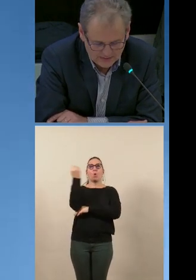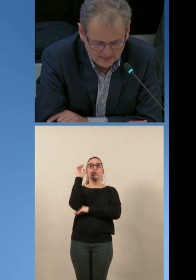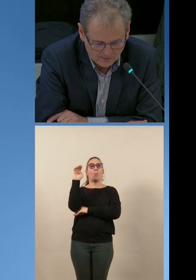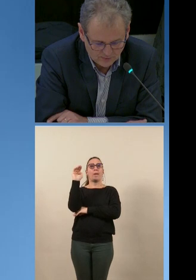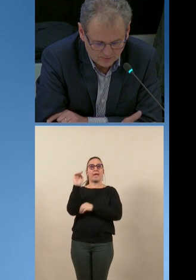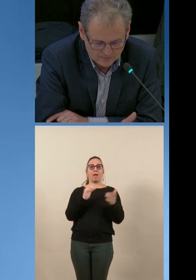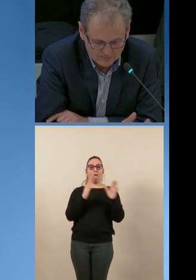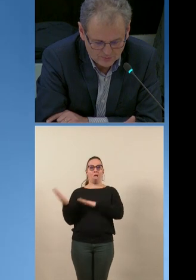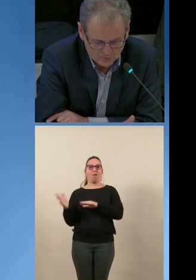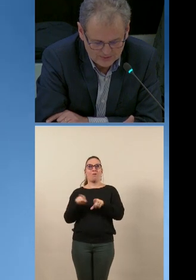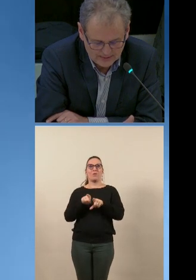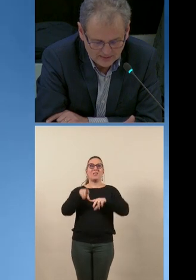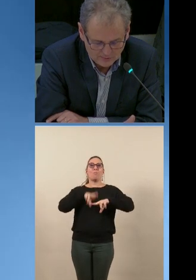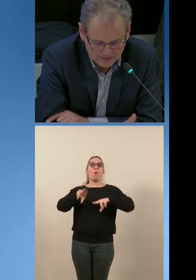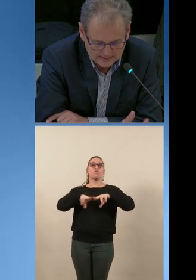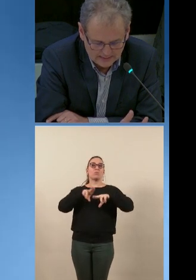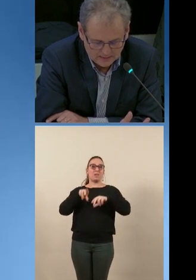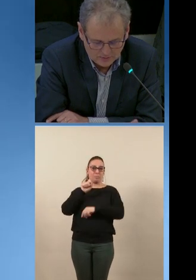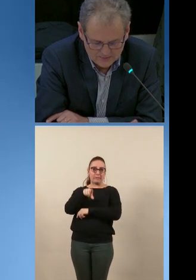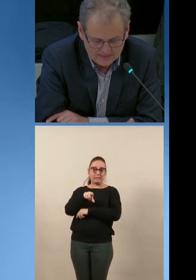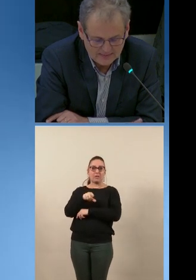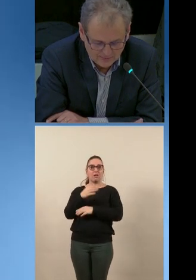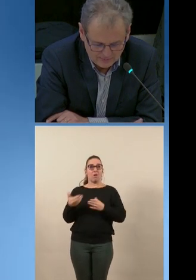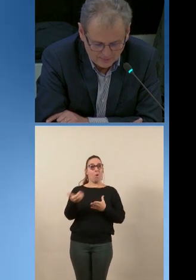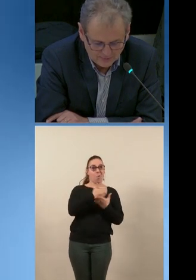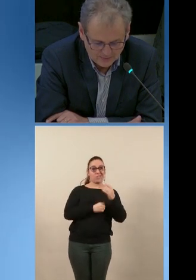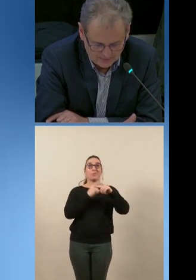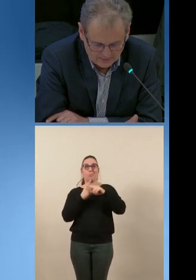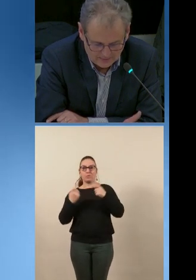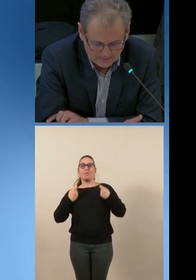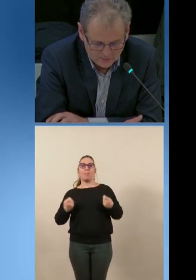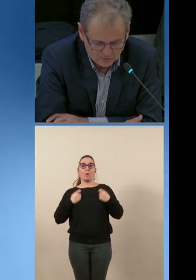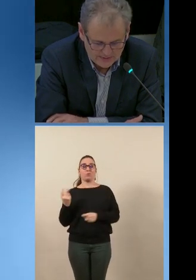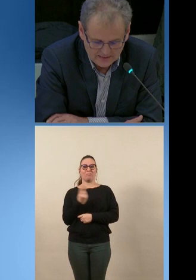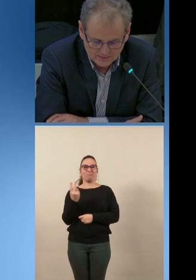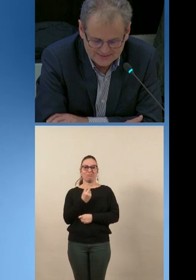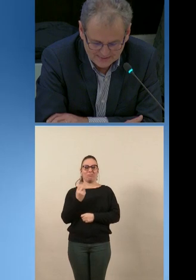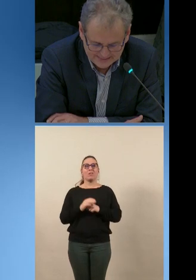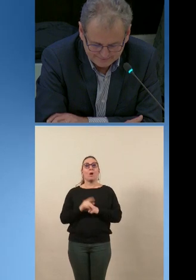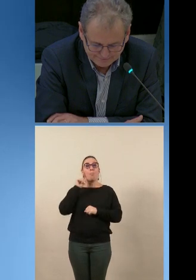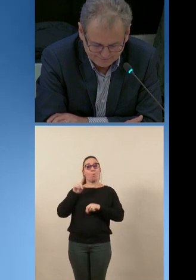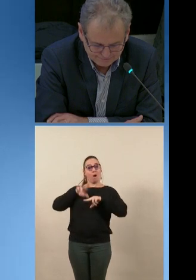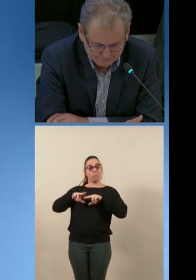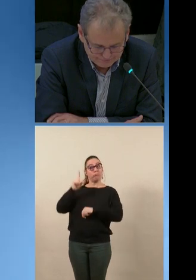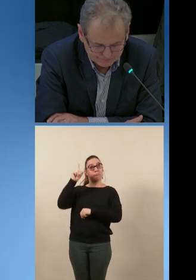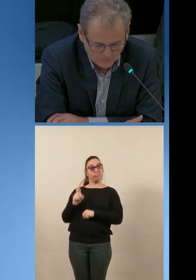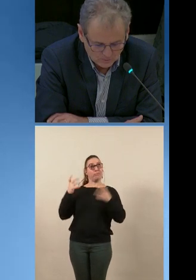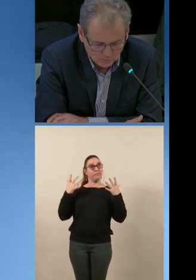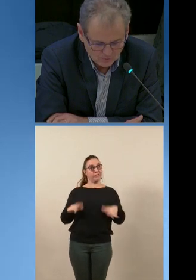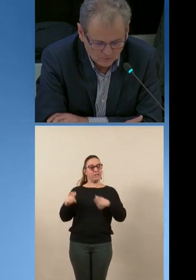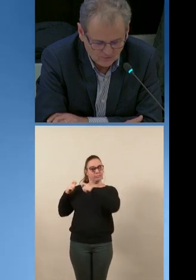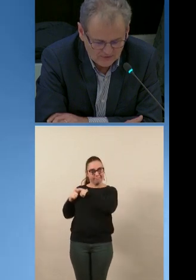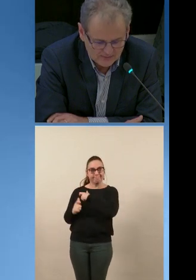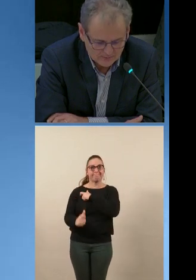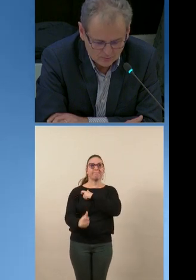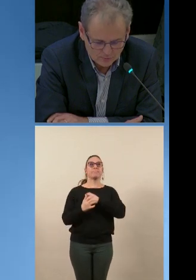sont décalé donc ce chantier à la fois en recette et en dépense ce chantier ayant démarré donc